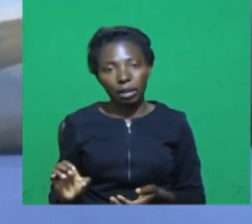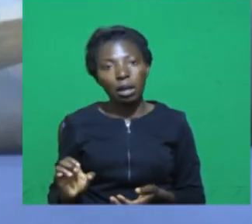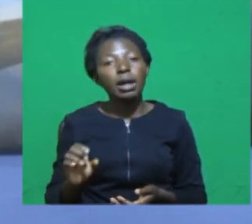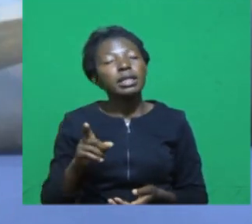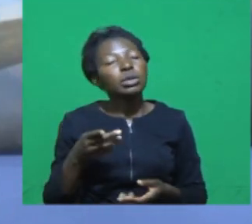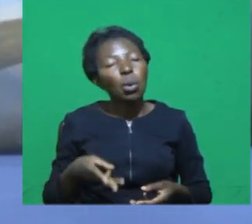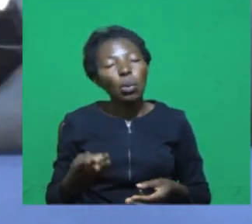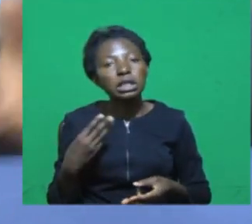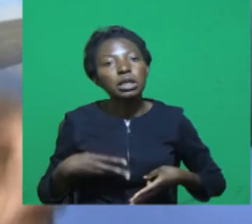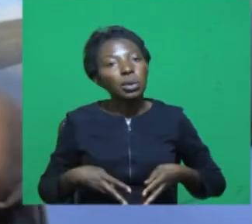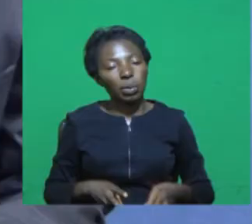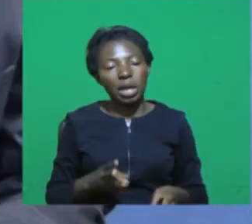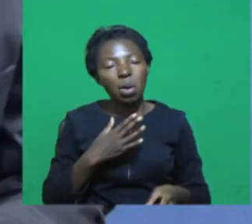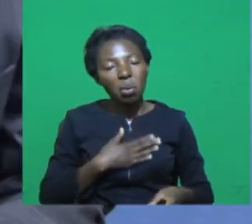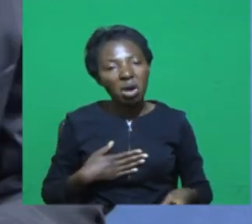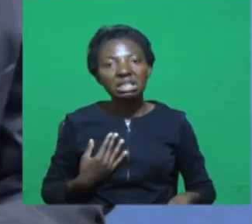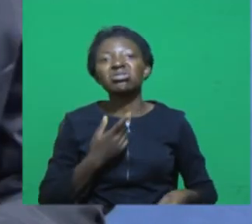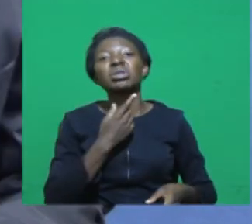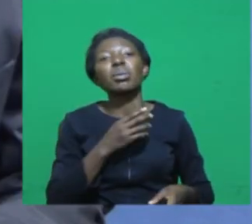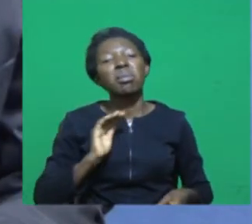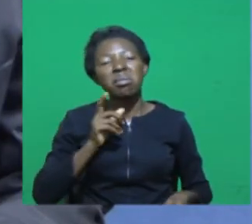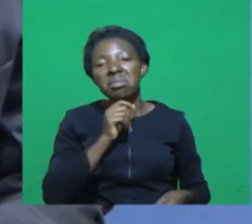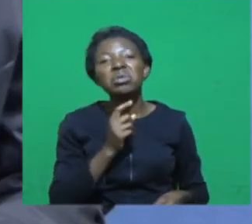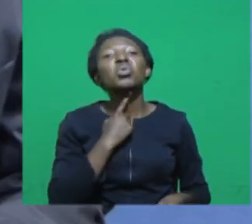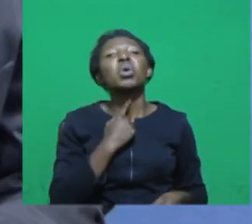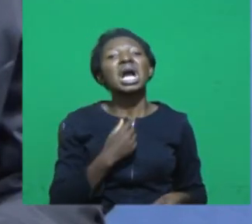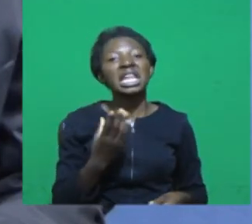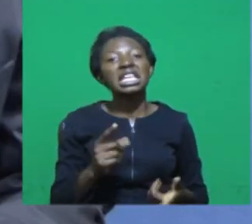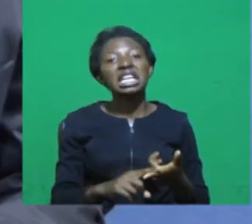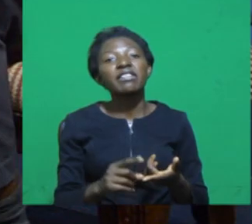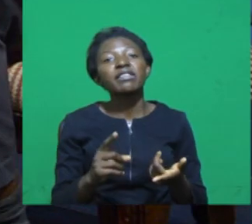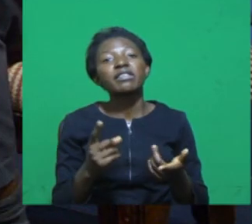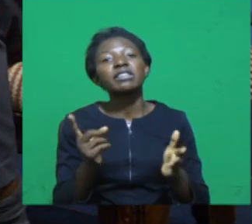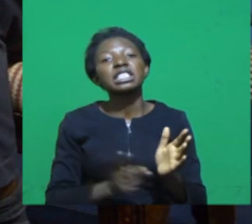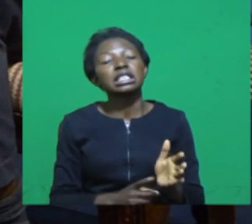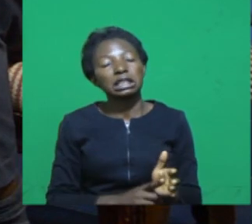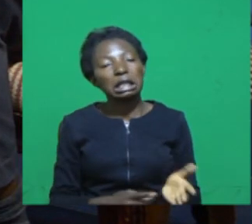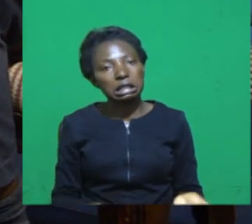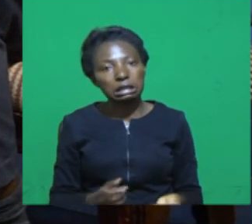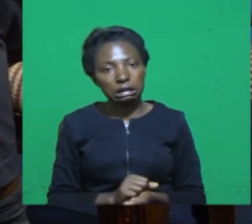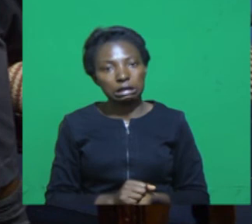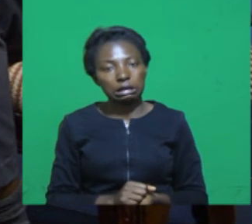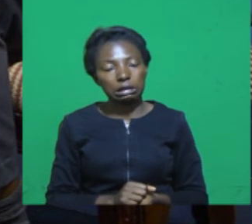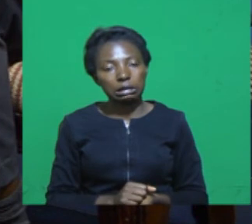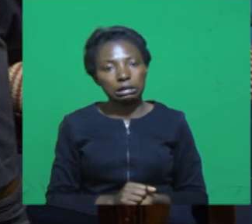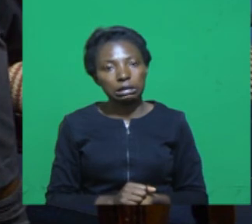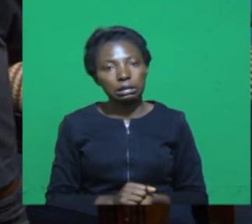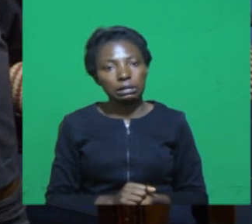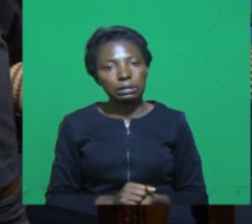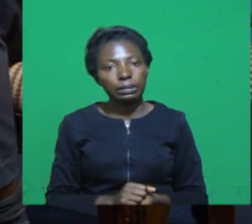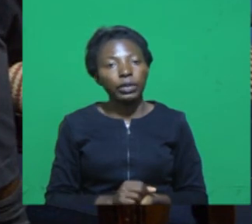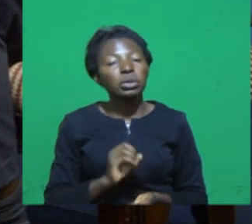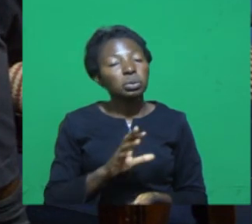yaive nzira yake yekudhingura vanhu vechirume. Alright. Kana kuti kusejusa meno mungati chiisai nemashoko ari nani ndogona kutadza unzwisa